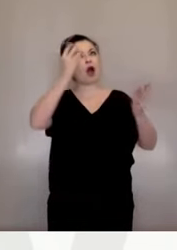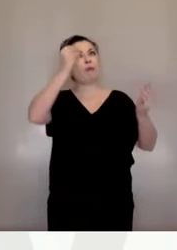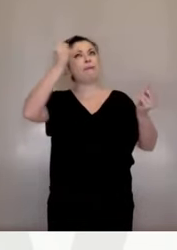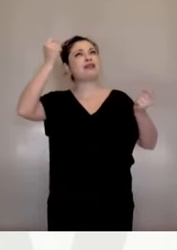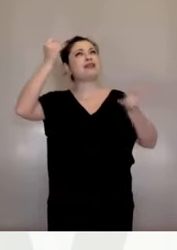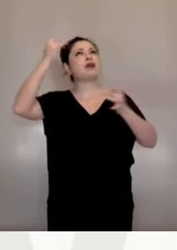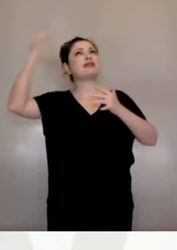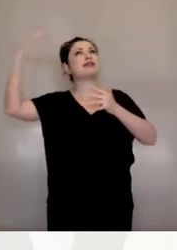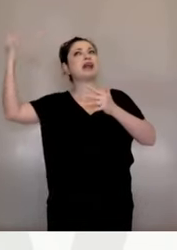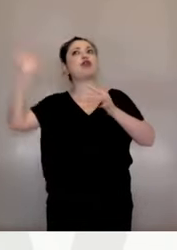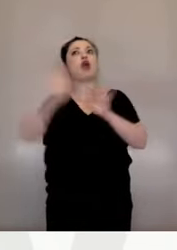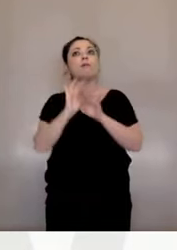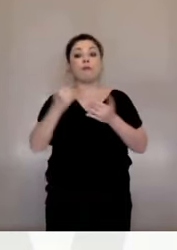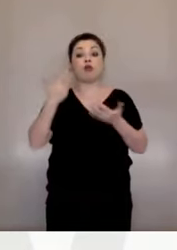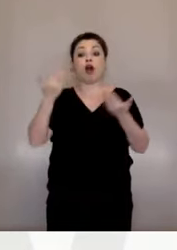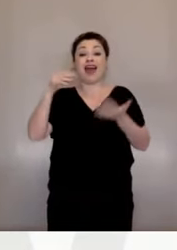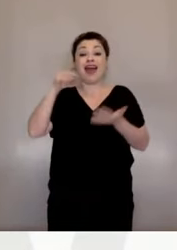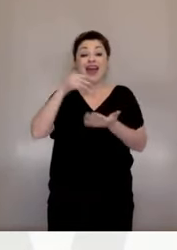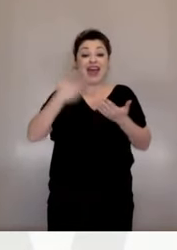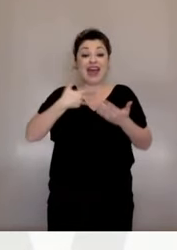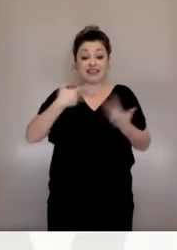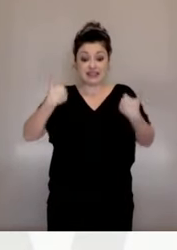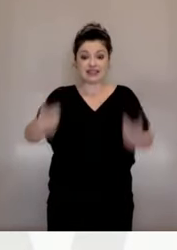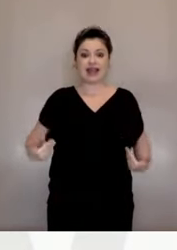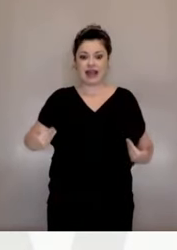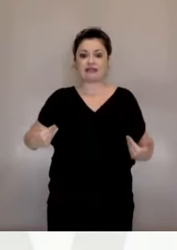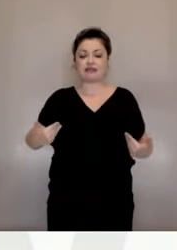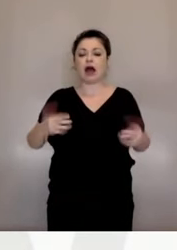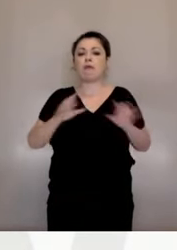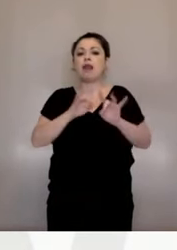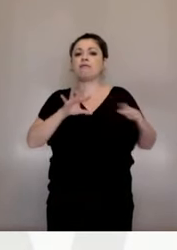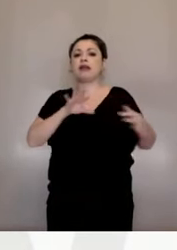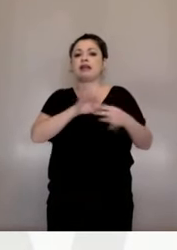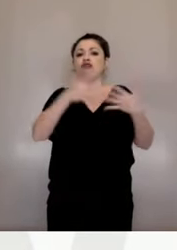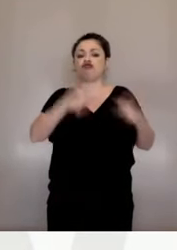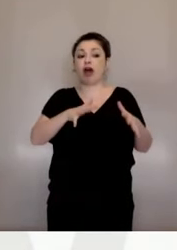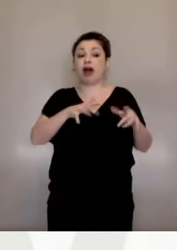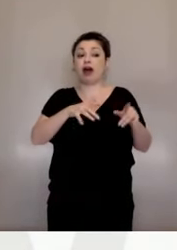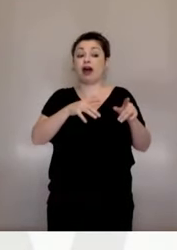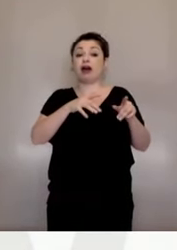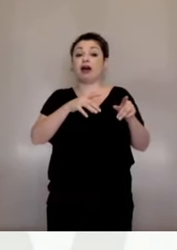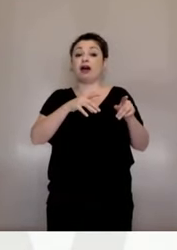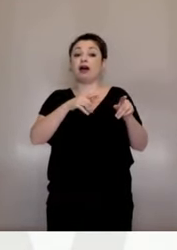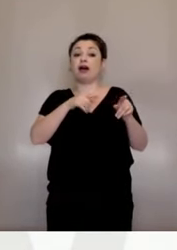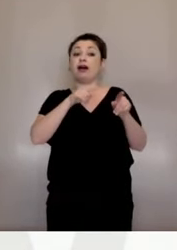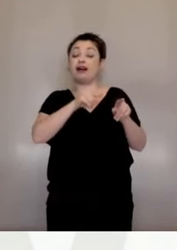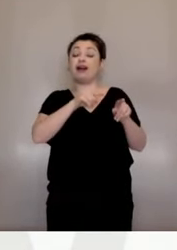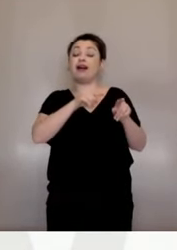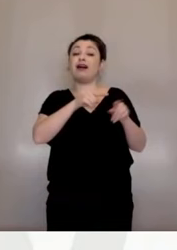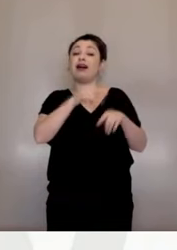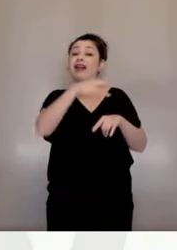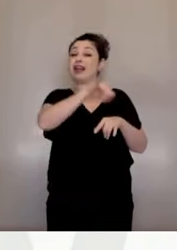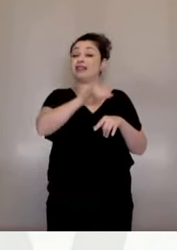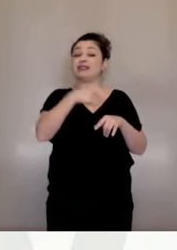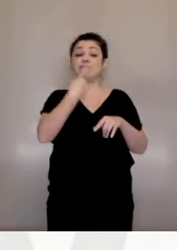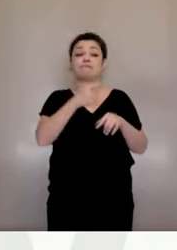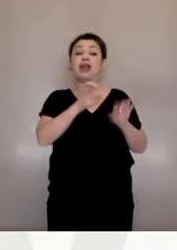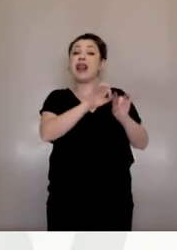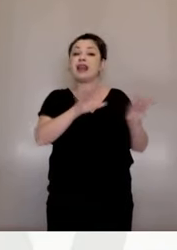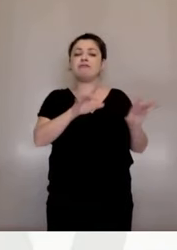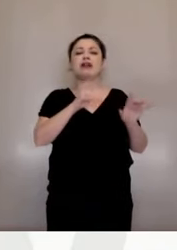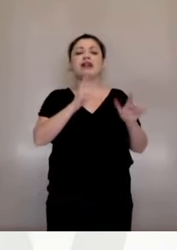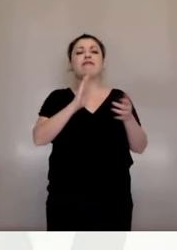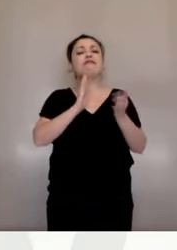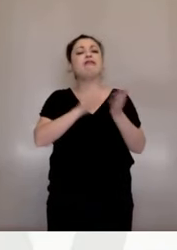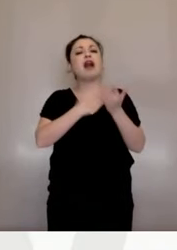dà forma, un dono che va però guadagnato. Dal momento che, secondo Nancy, la libertà non è un diritto connaturato